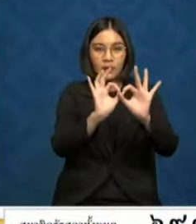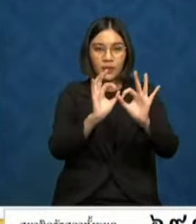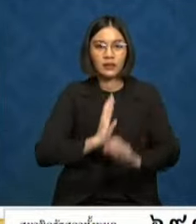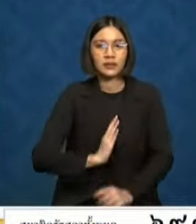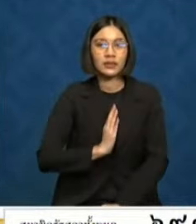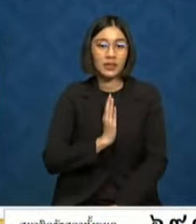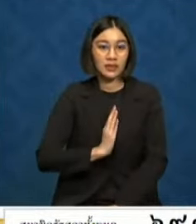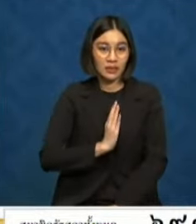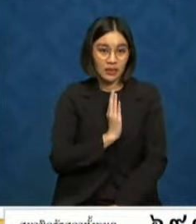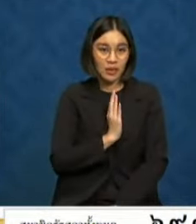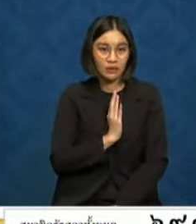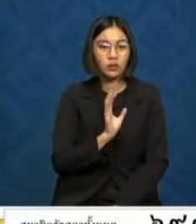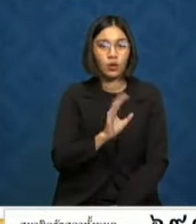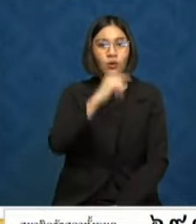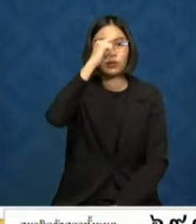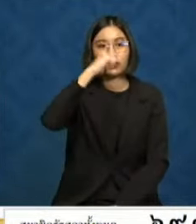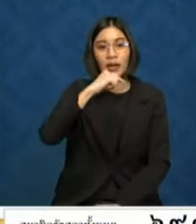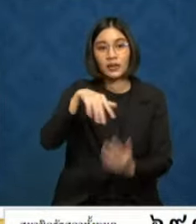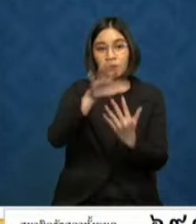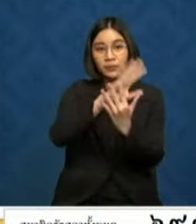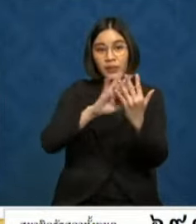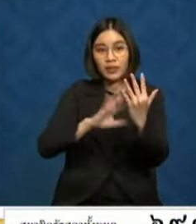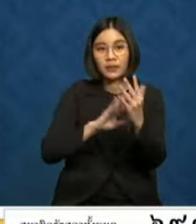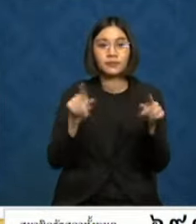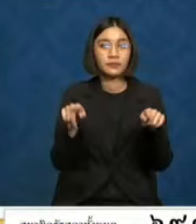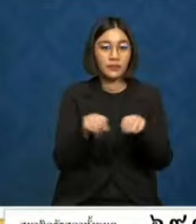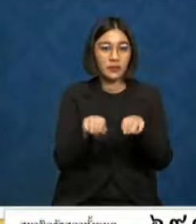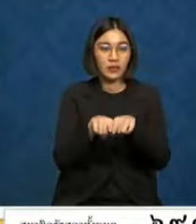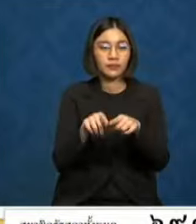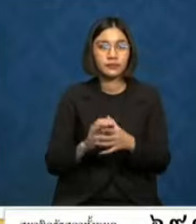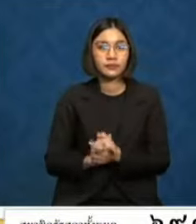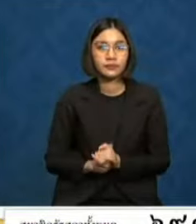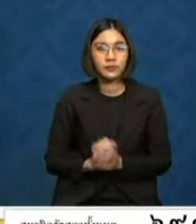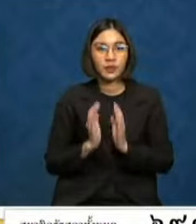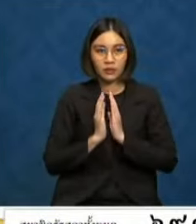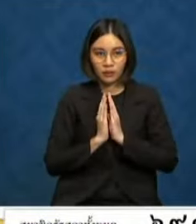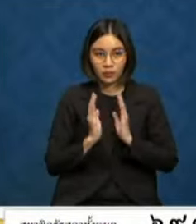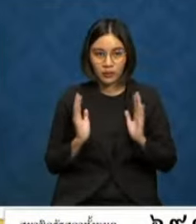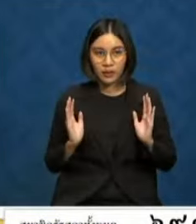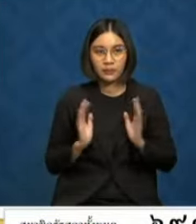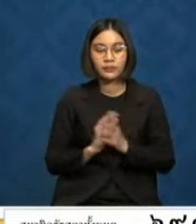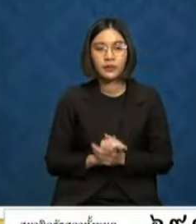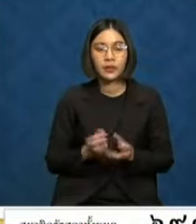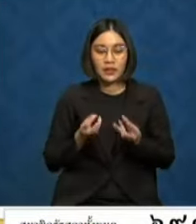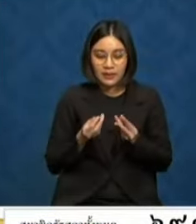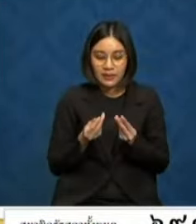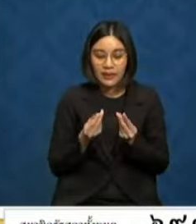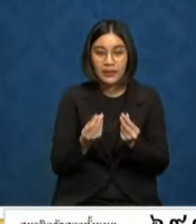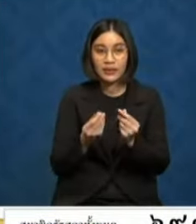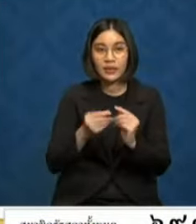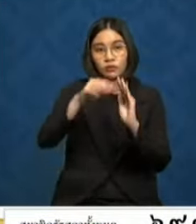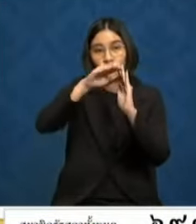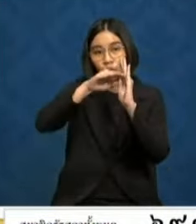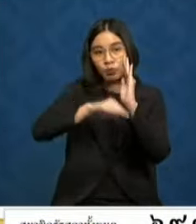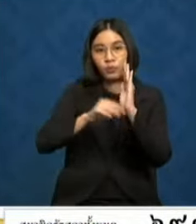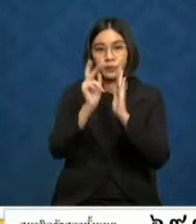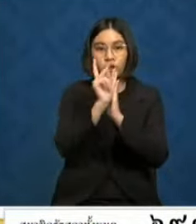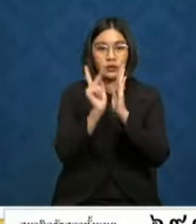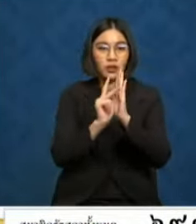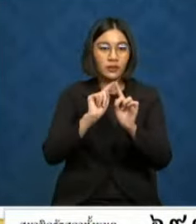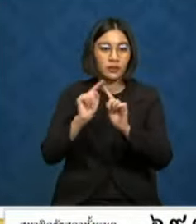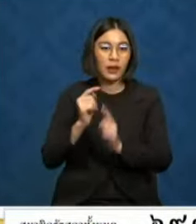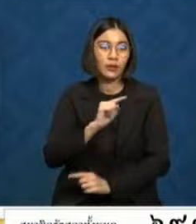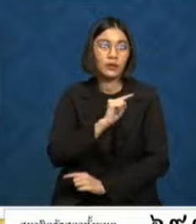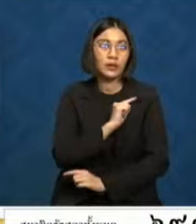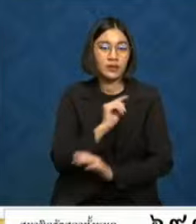กียรติภูมิศักดิ์ศรีของประเทศไทยด้วยเช่นกันขอขอบพระคุณครับส่วนในรายละเอียดหรือในข้อกฎหมายขออนุญา